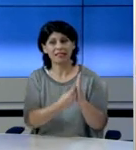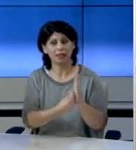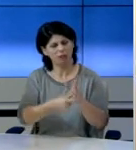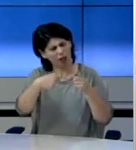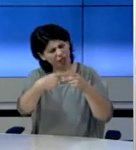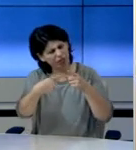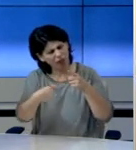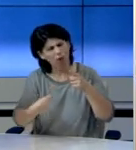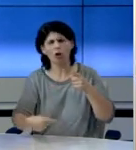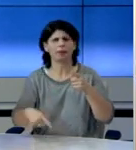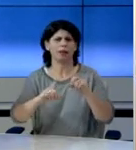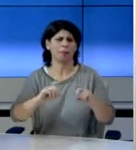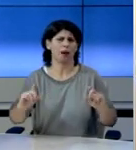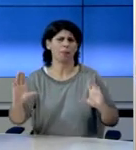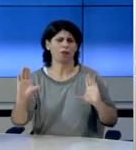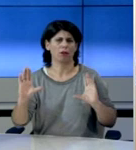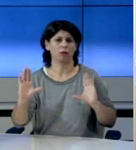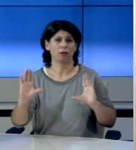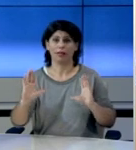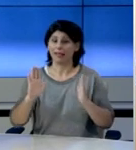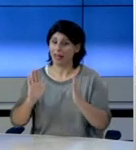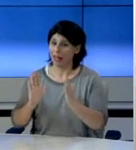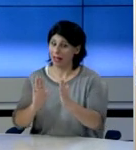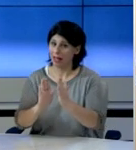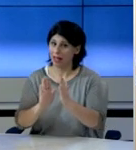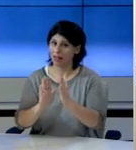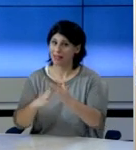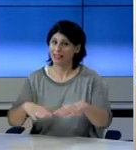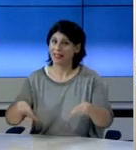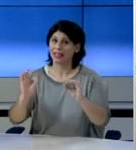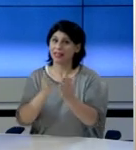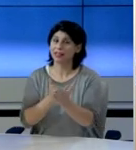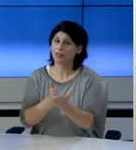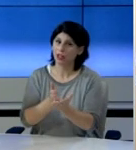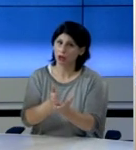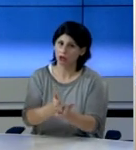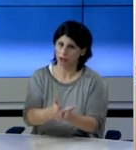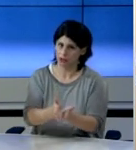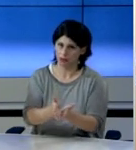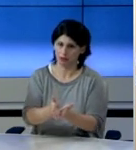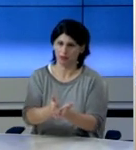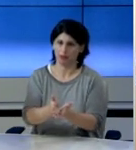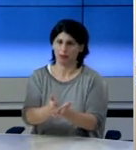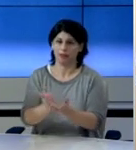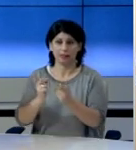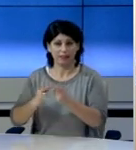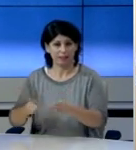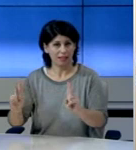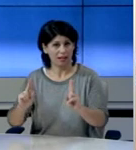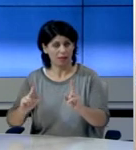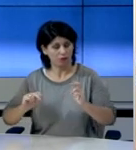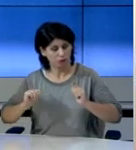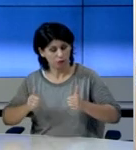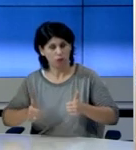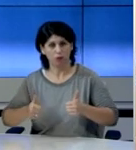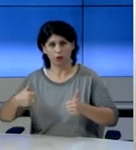πλουραλισμού, όσο και απέναντι στην αρχή της δικαιοσύνης και της ελεύθερης βούλησης